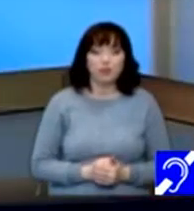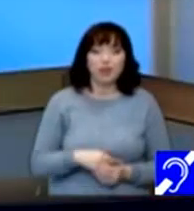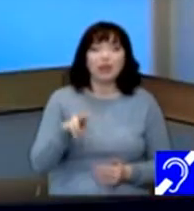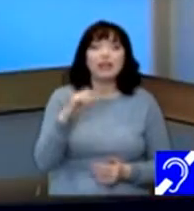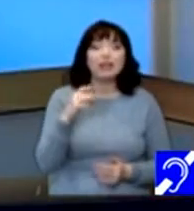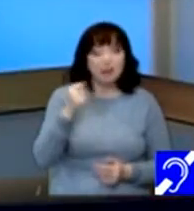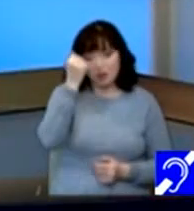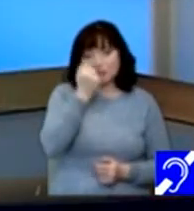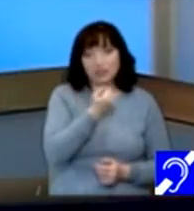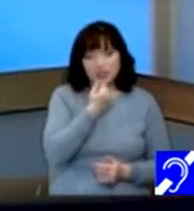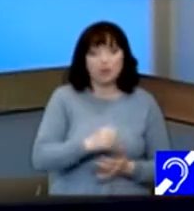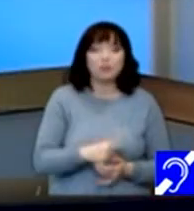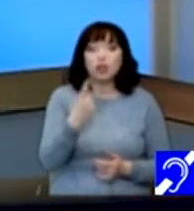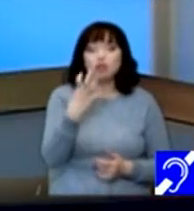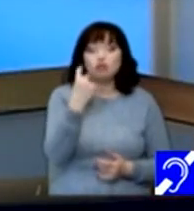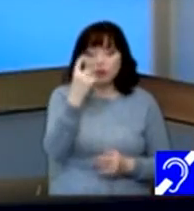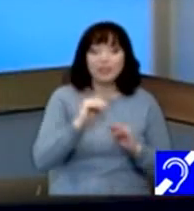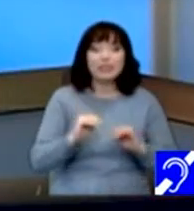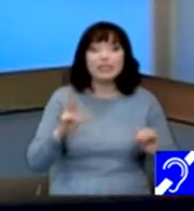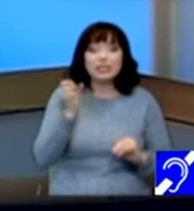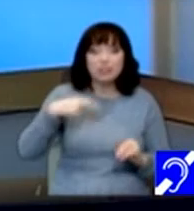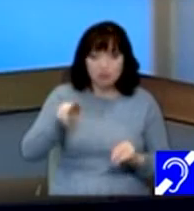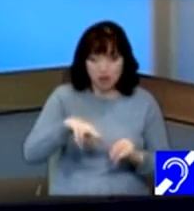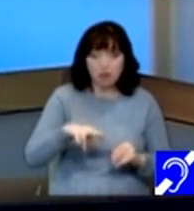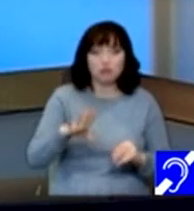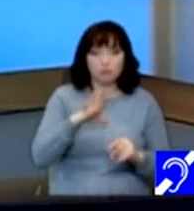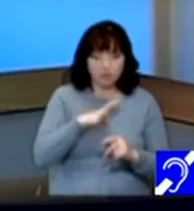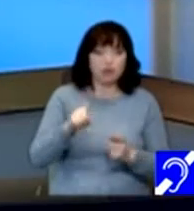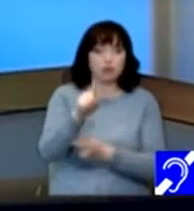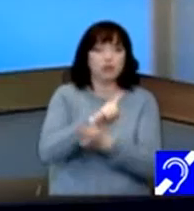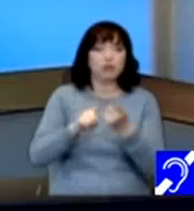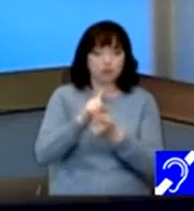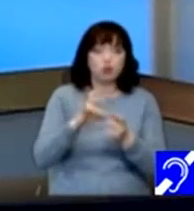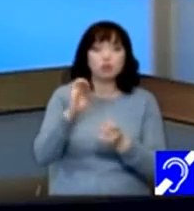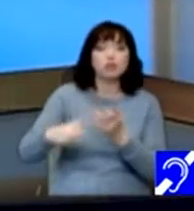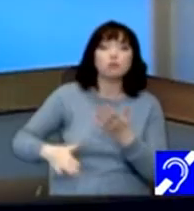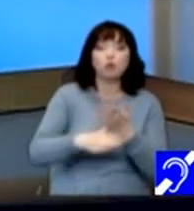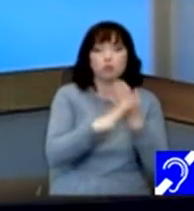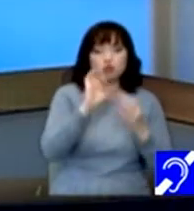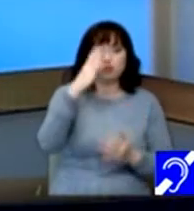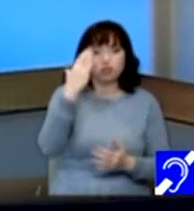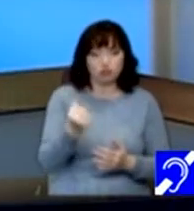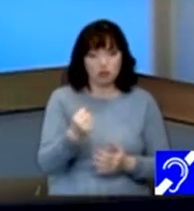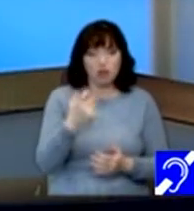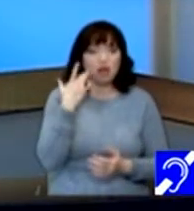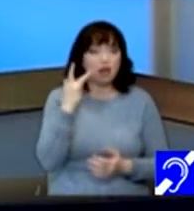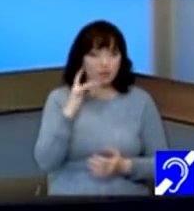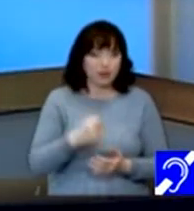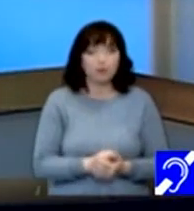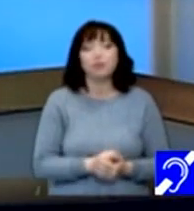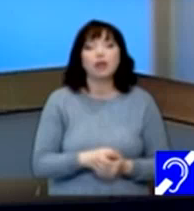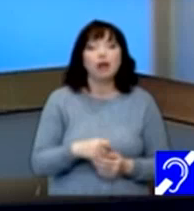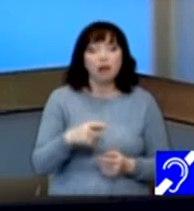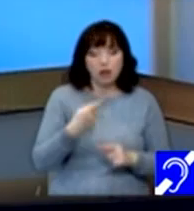Lilia, îți mulțumesc! Încă o grădiniță din Republica Moldova a fost renovată cu sprijinul financiar al Statelor Unite ale Americii. E vorba